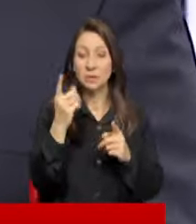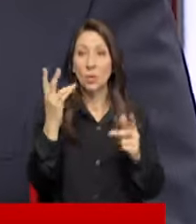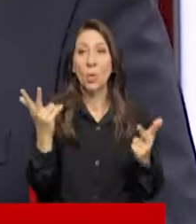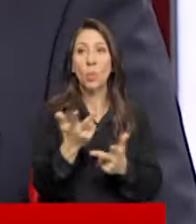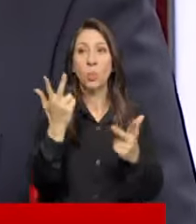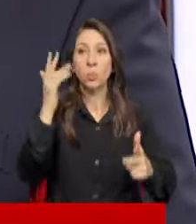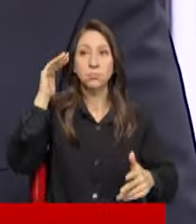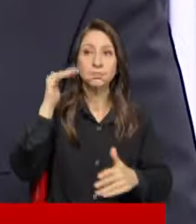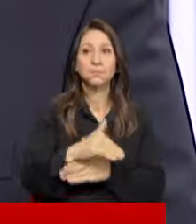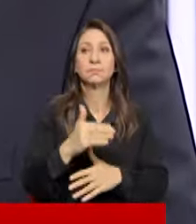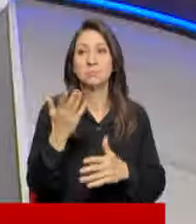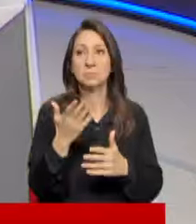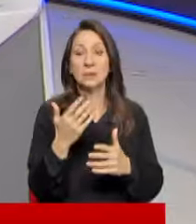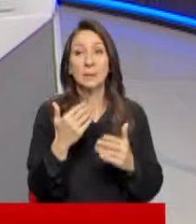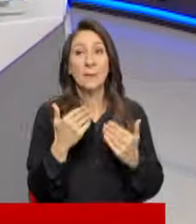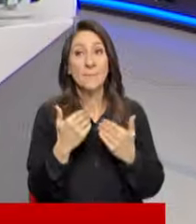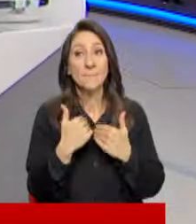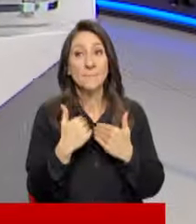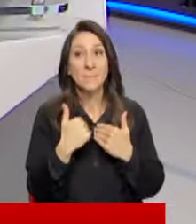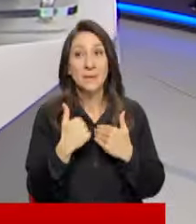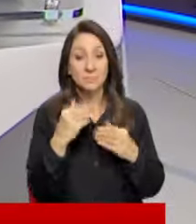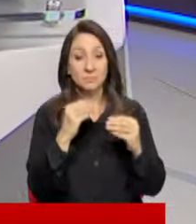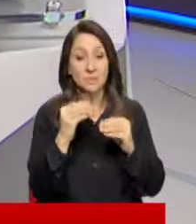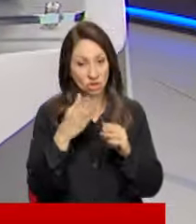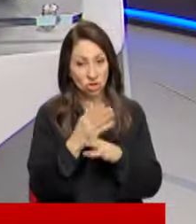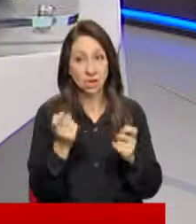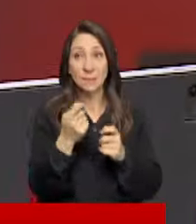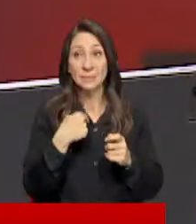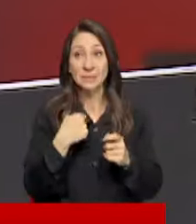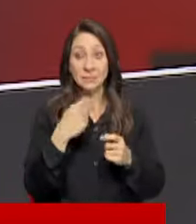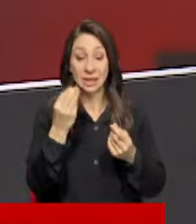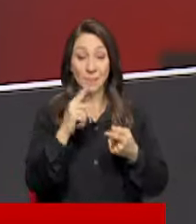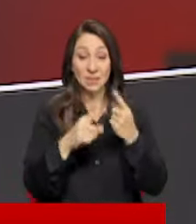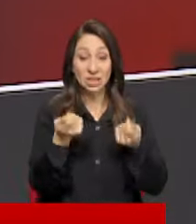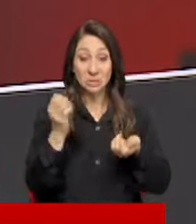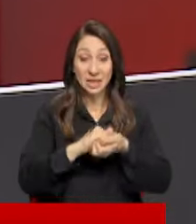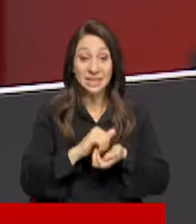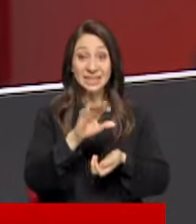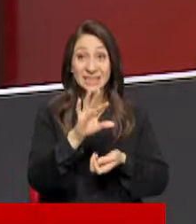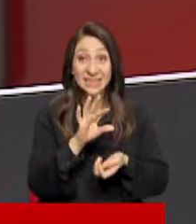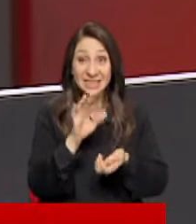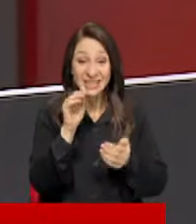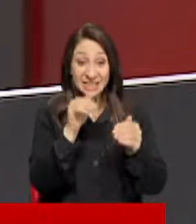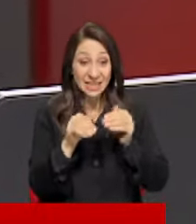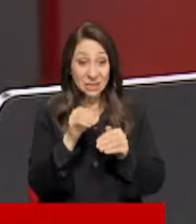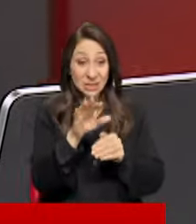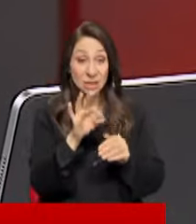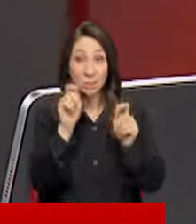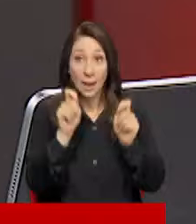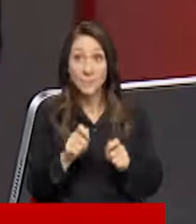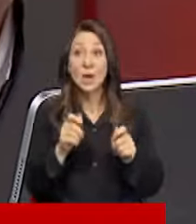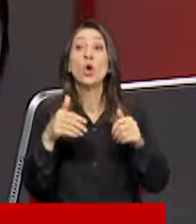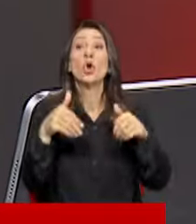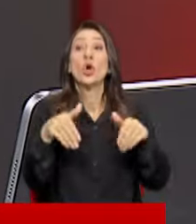hezimetle karşılaştı. Benim simülasyonum yine çalıştı. Bizim partimiz bu işbirliğini seçmenimiz sandıkta yaptı.